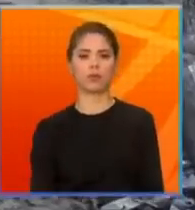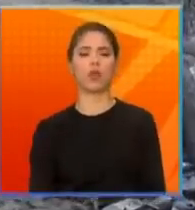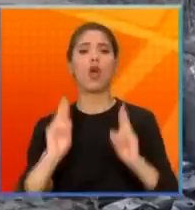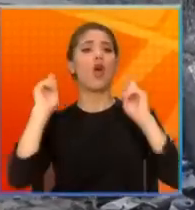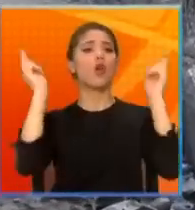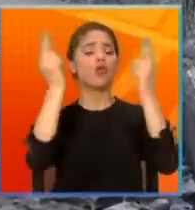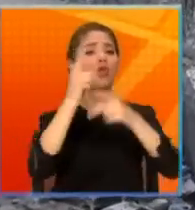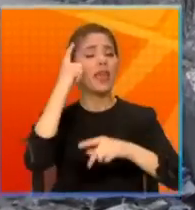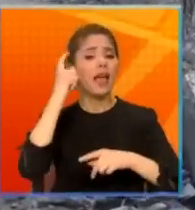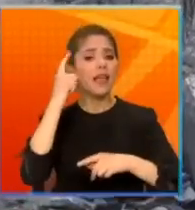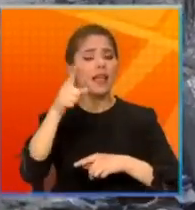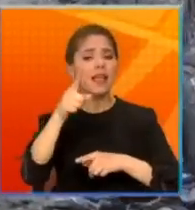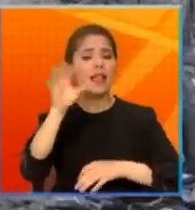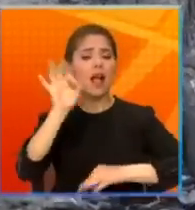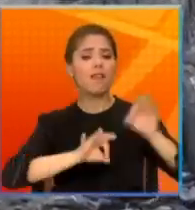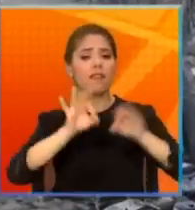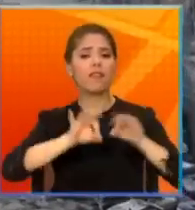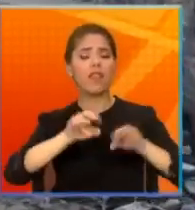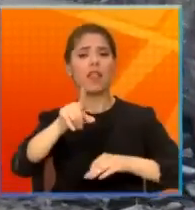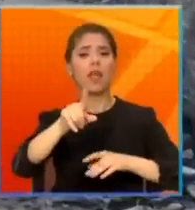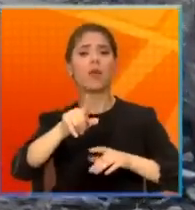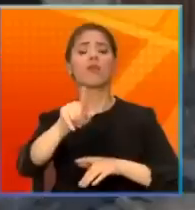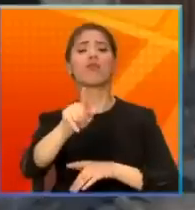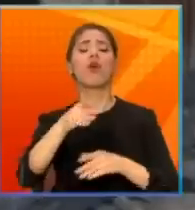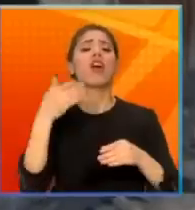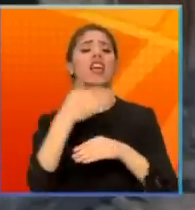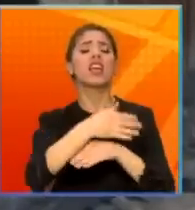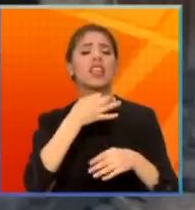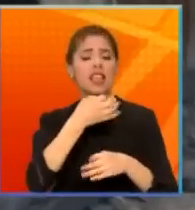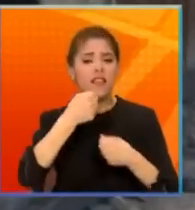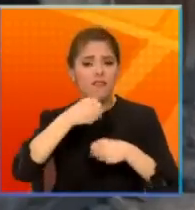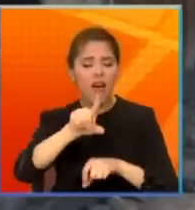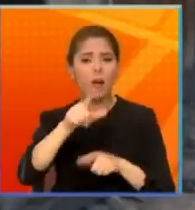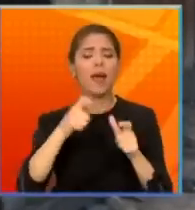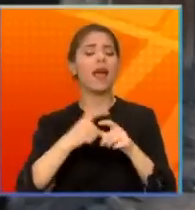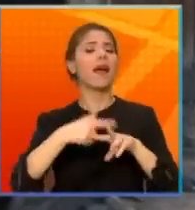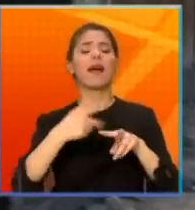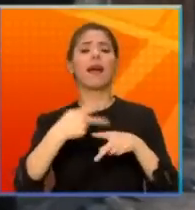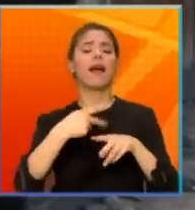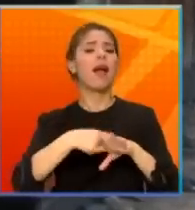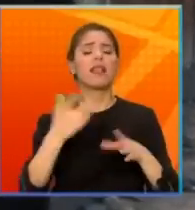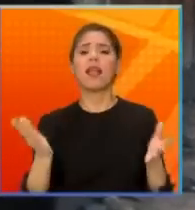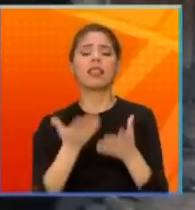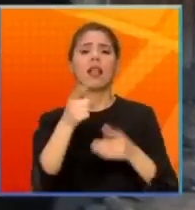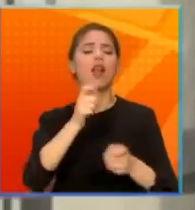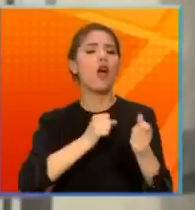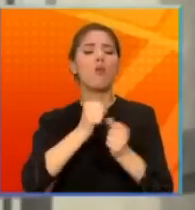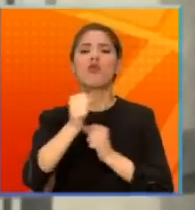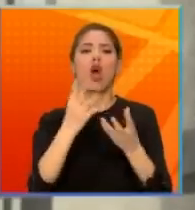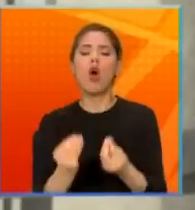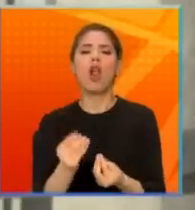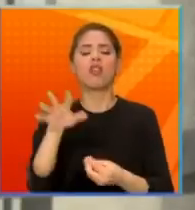Dünya, İsrail'in tedavi araçlarının girişine dahi müsaade etmediği Gazze'nin virüsle nasıl mücadele edebileceğini endişeyle